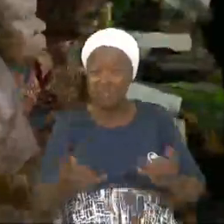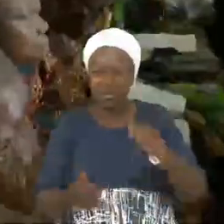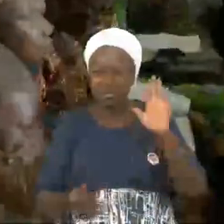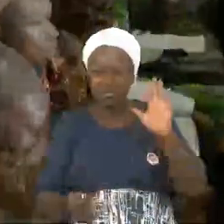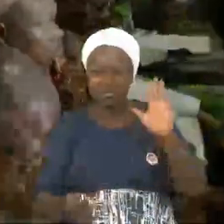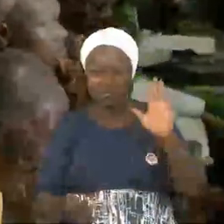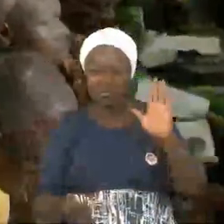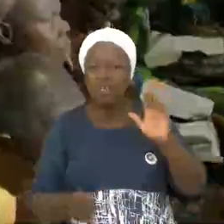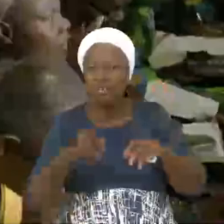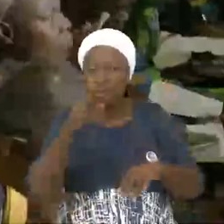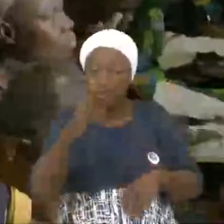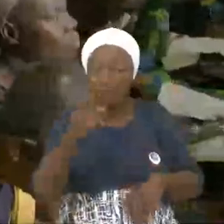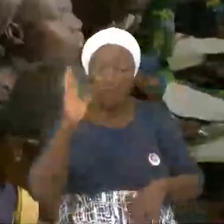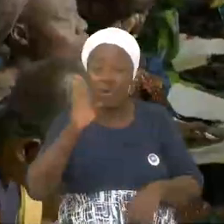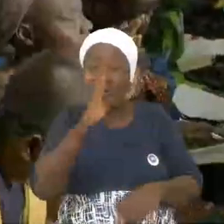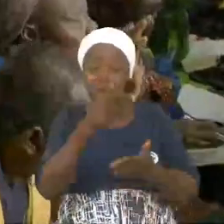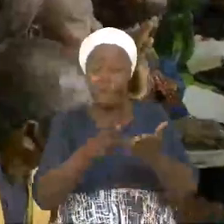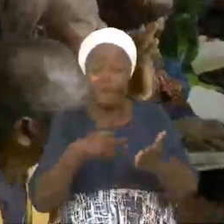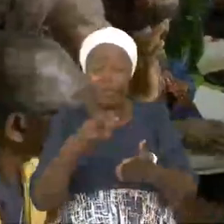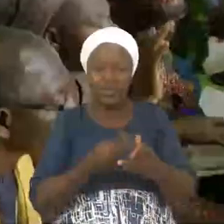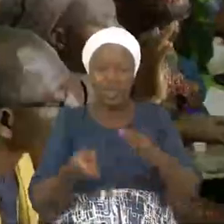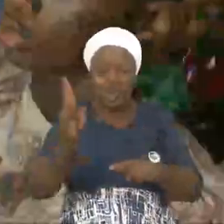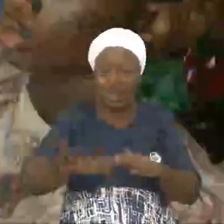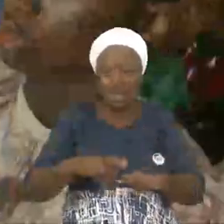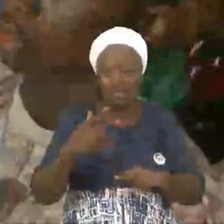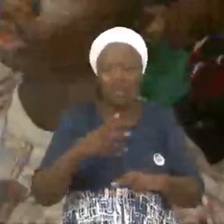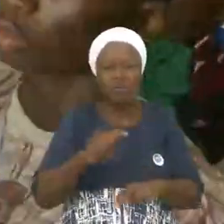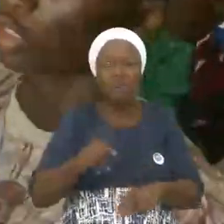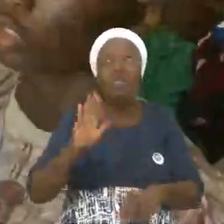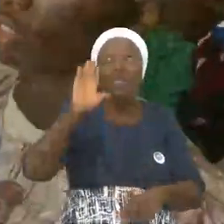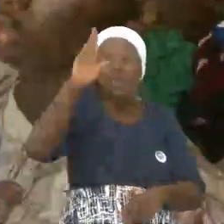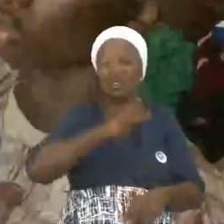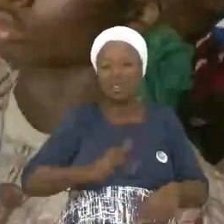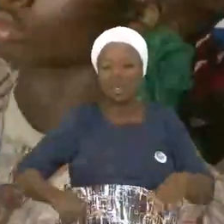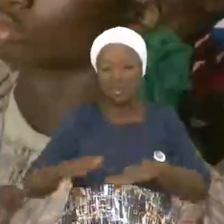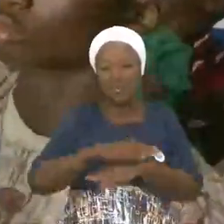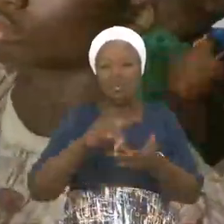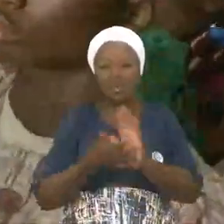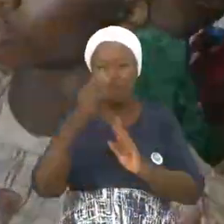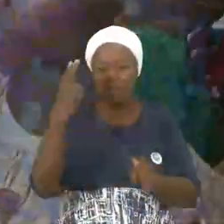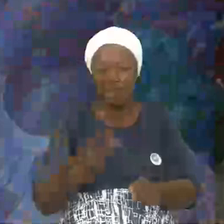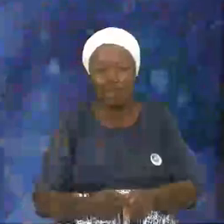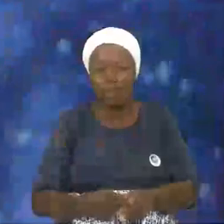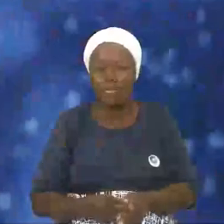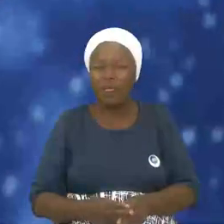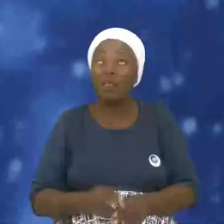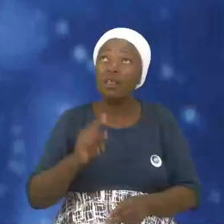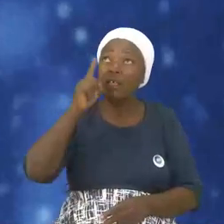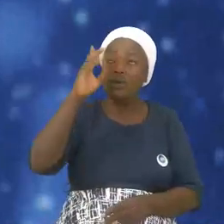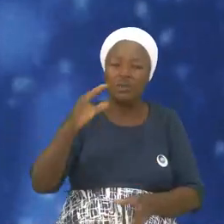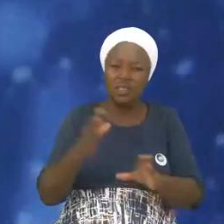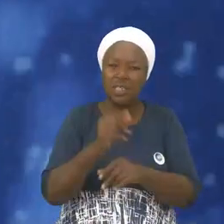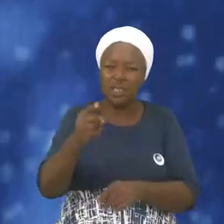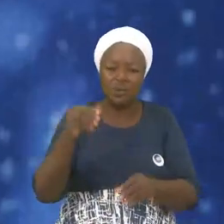est-ce que tu es là-bas? Où es-tu? Tu feras partie de l'accroissement de